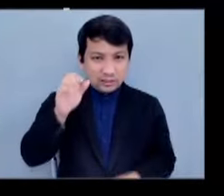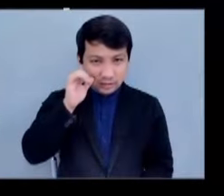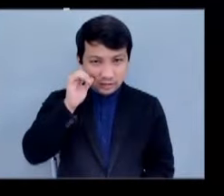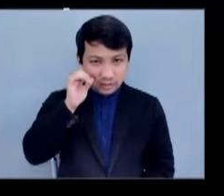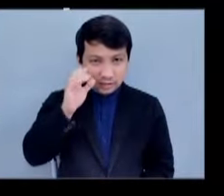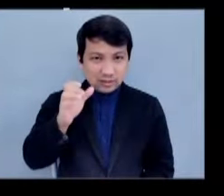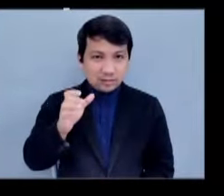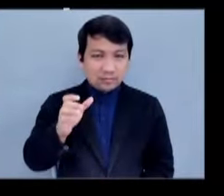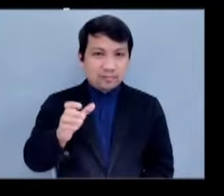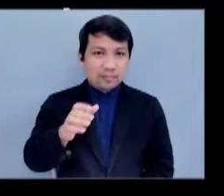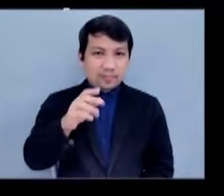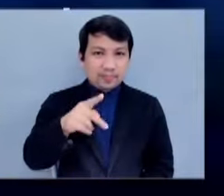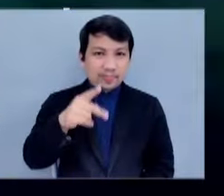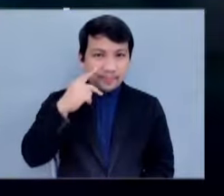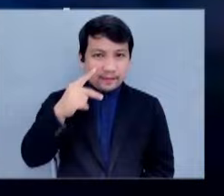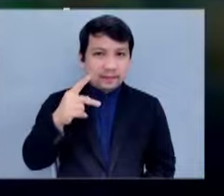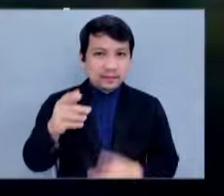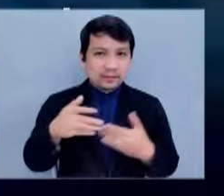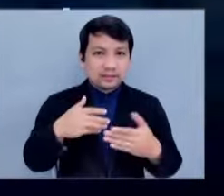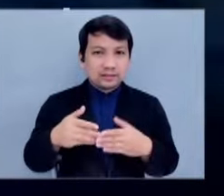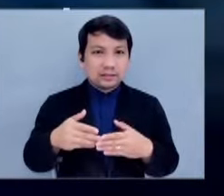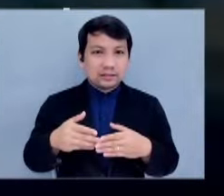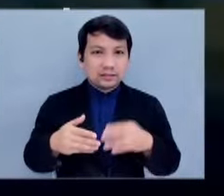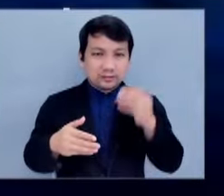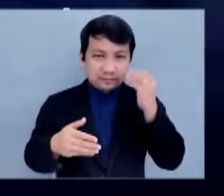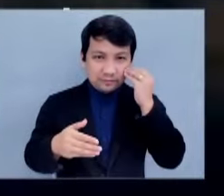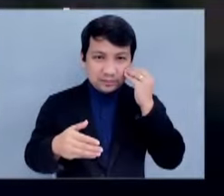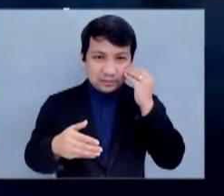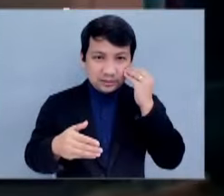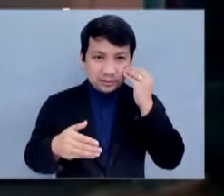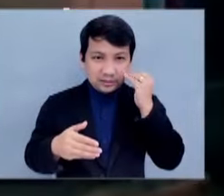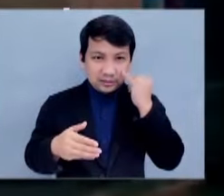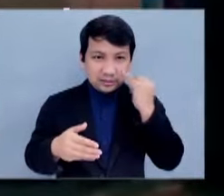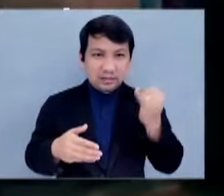at Poch played by Miggy Jimenez.